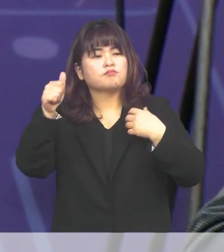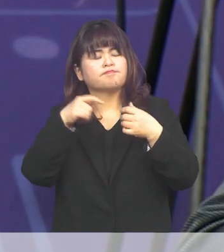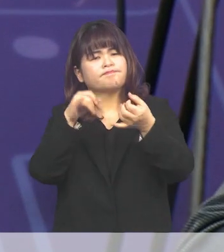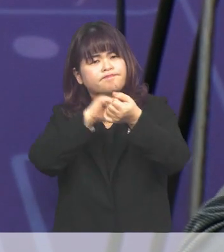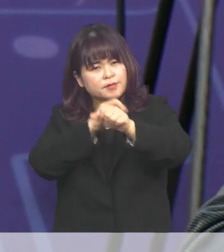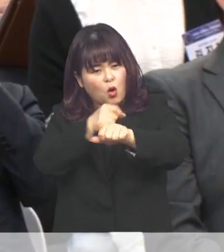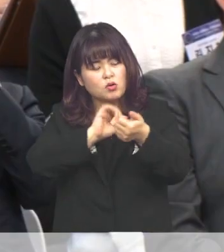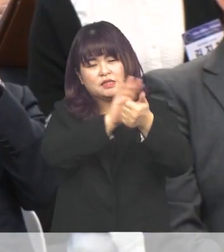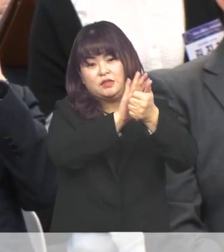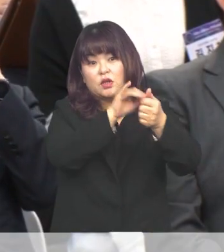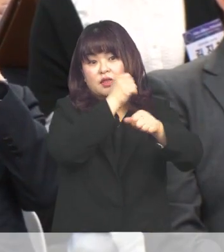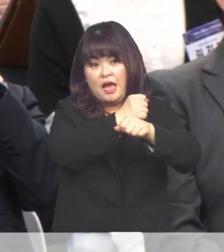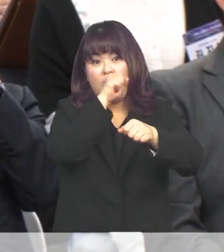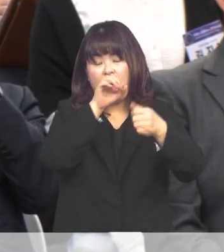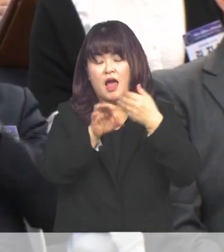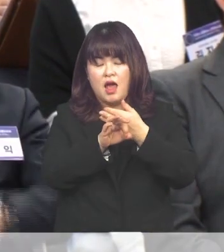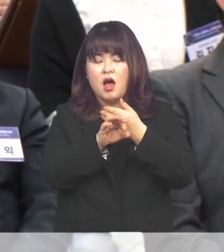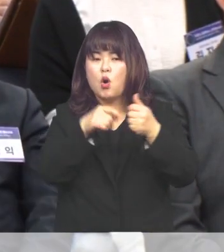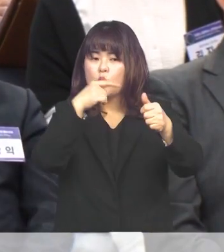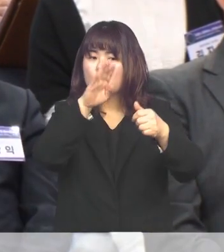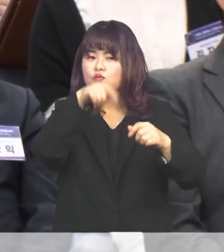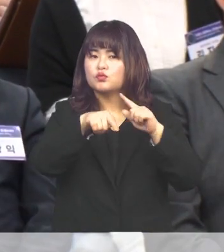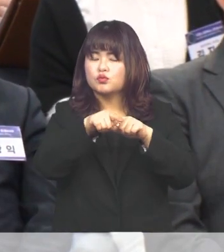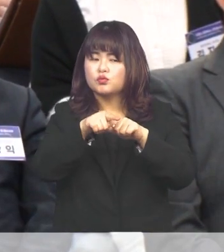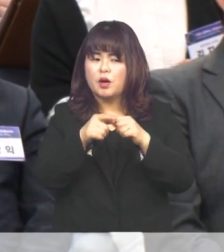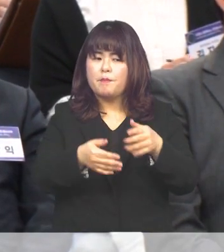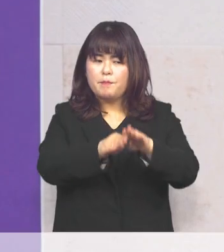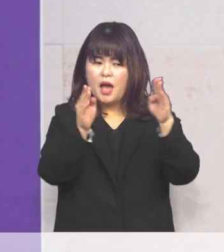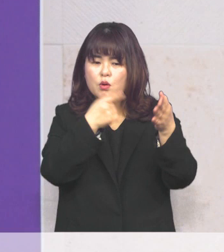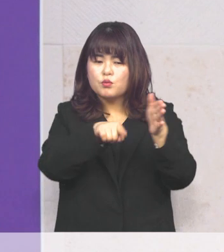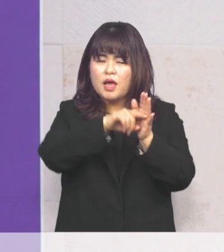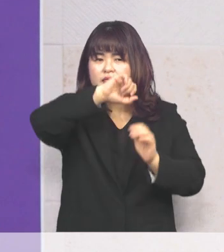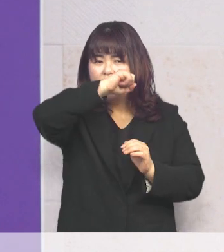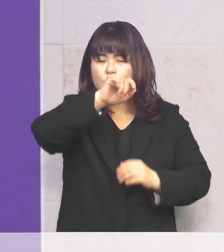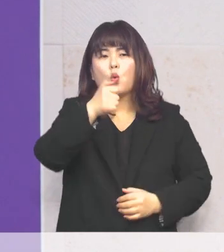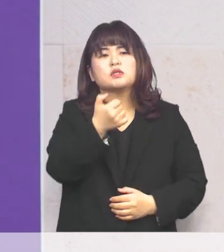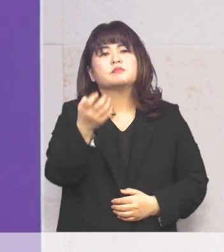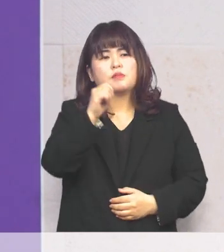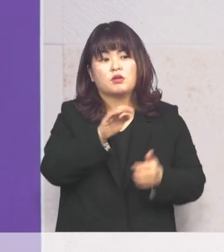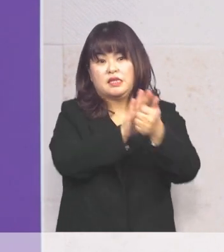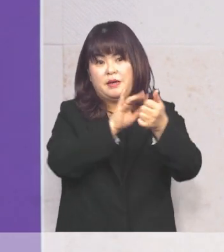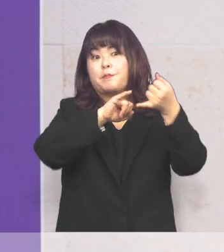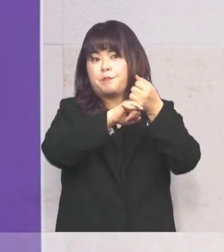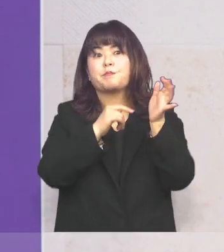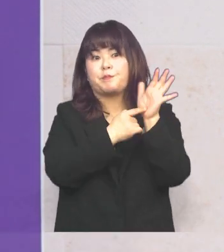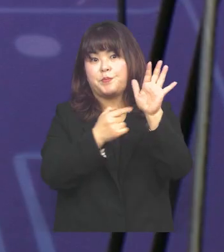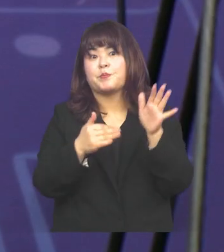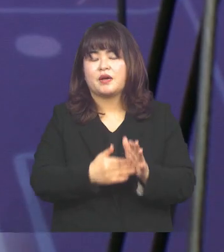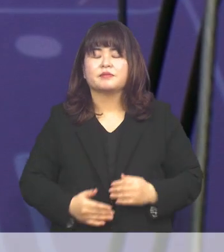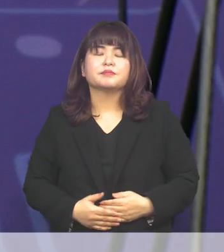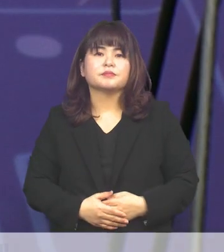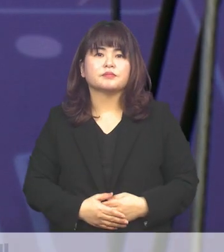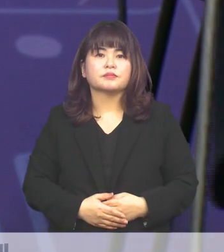지원하겠다고 밝혔고 교육부는 반도체 마이스터고가 지정되면 개교 준비에 필요한 예산 50억 원을 지원하겠다고 밝혔습니다.